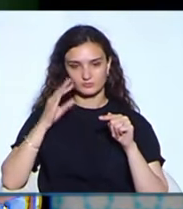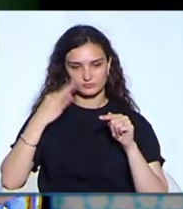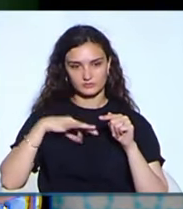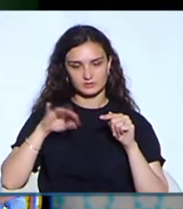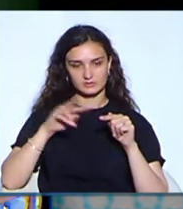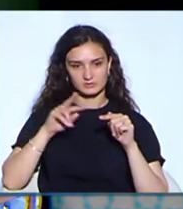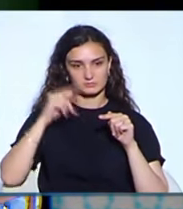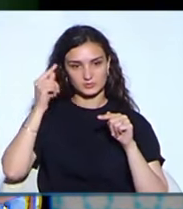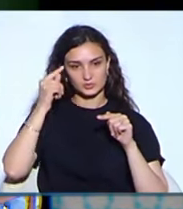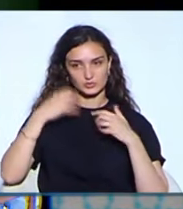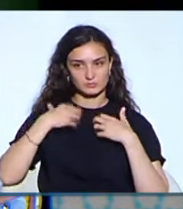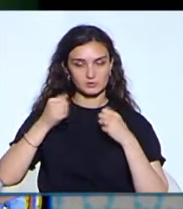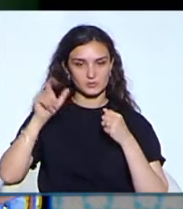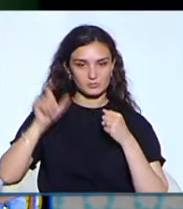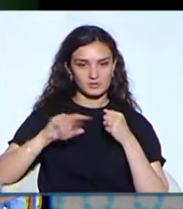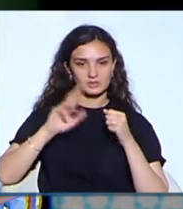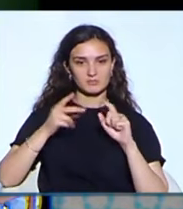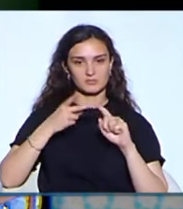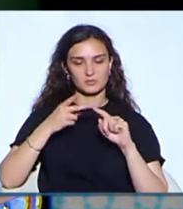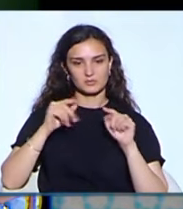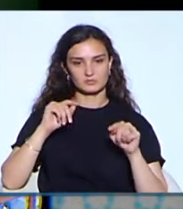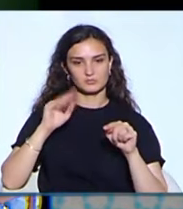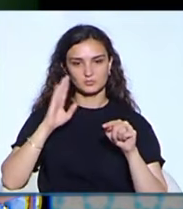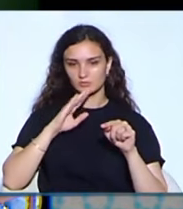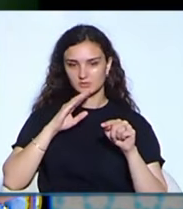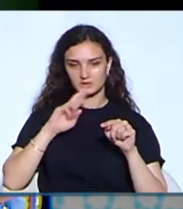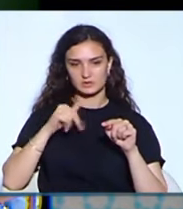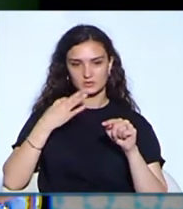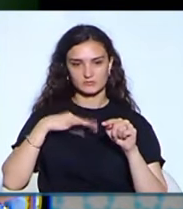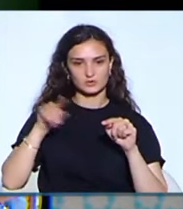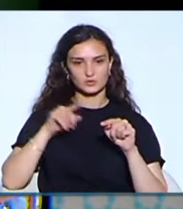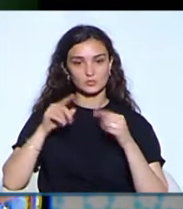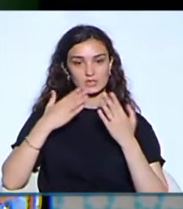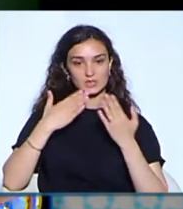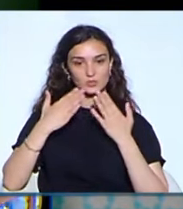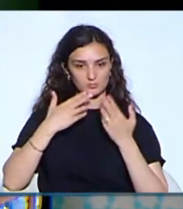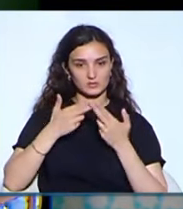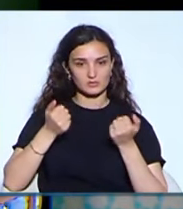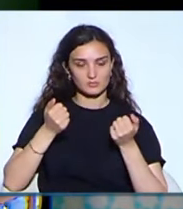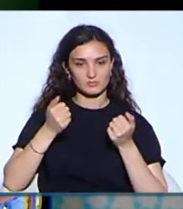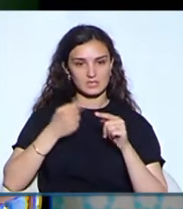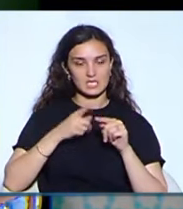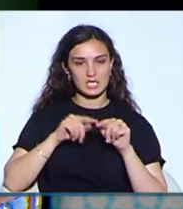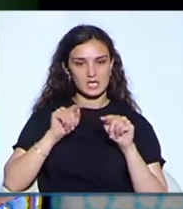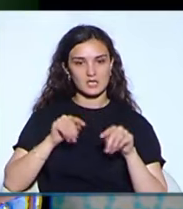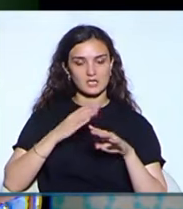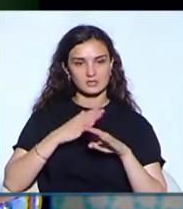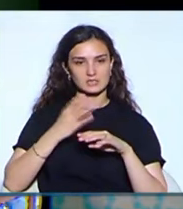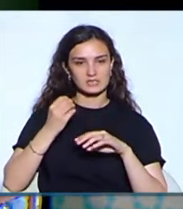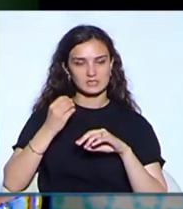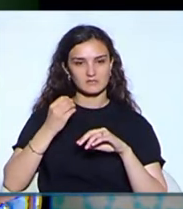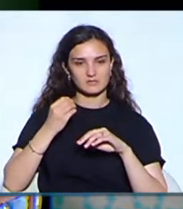შობილის ფსიქიკურ ჯანმრთელობას და მეორე უსვამენ ხალხს შობილსა და შვილის ურთიერთობას, ხომ? აქ არის